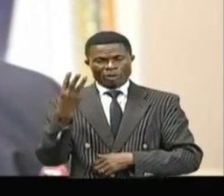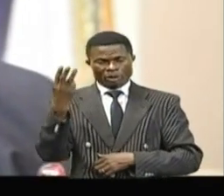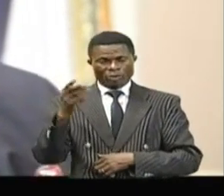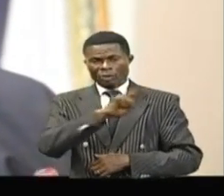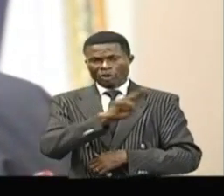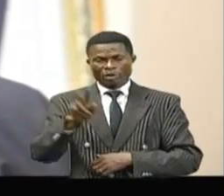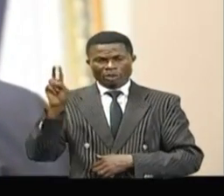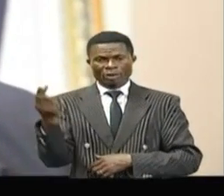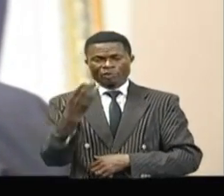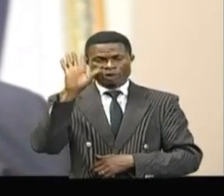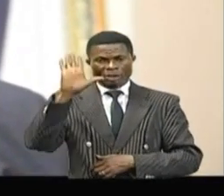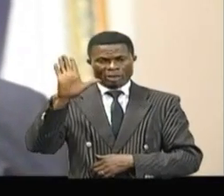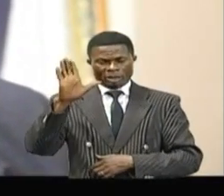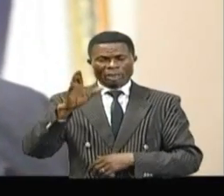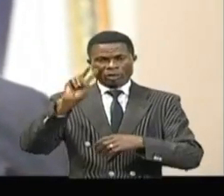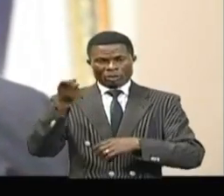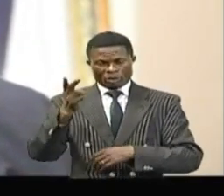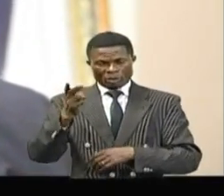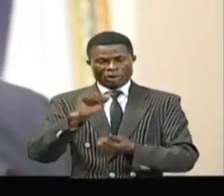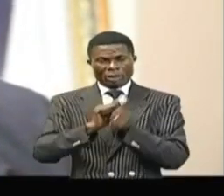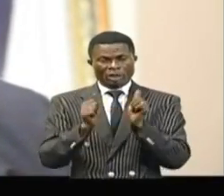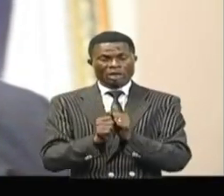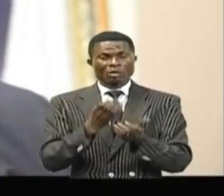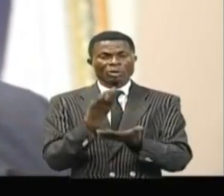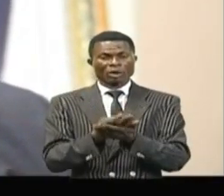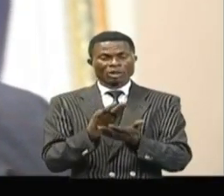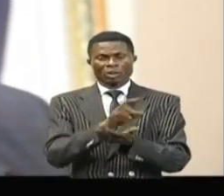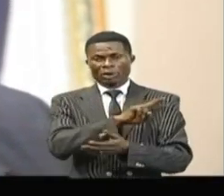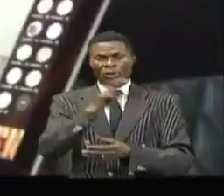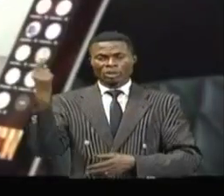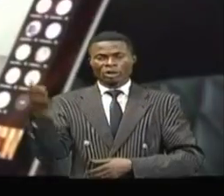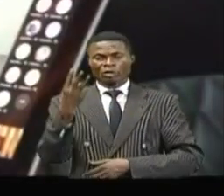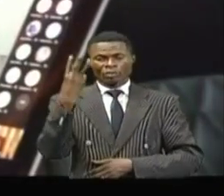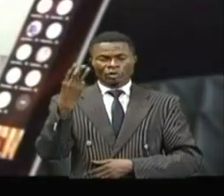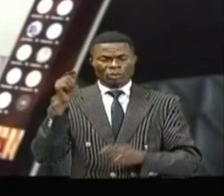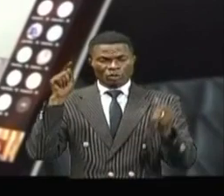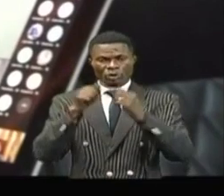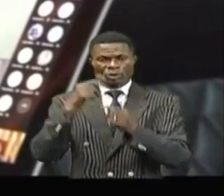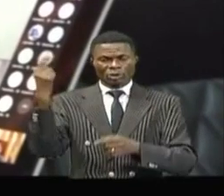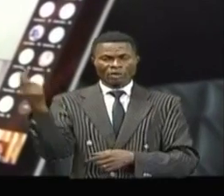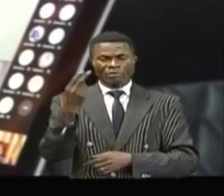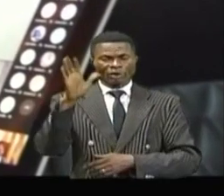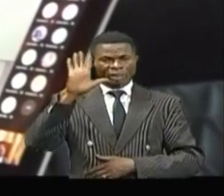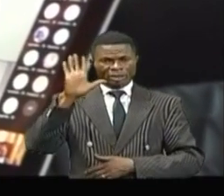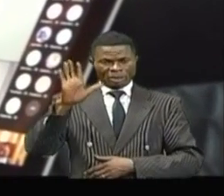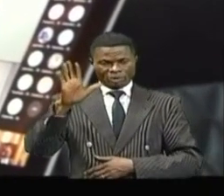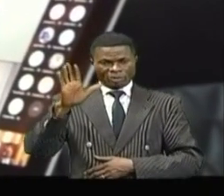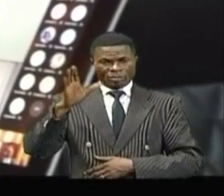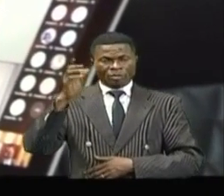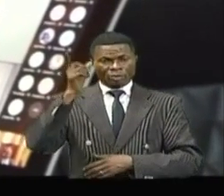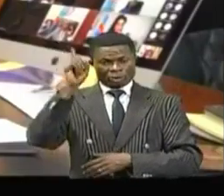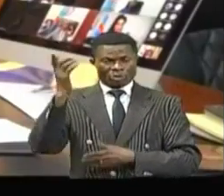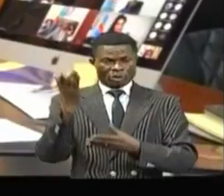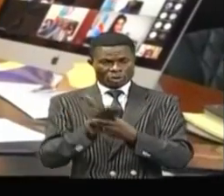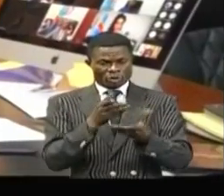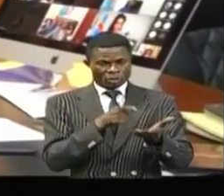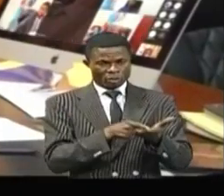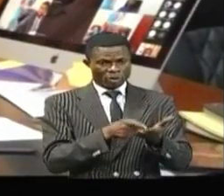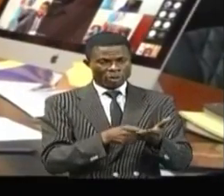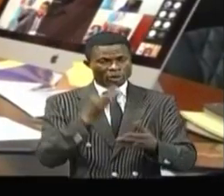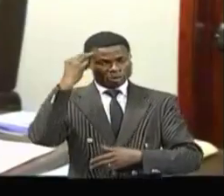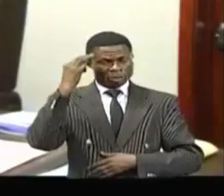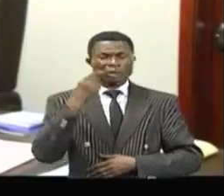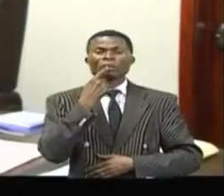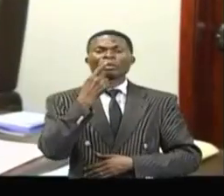second sur la déclaration des risques budgétaires 2023-2025. Au sujet du premier dossier, il a